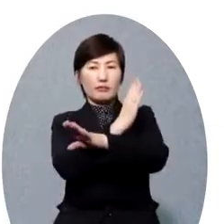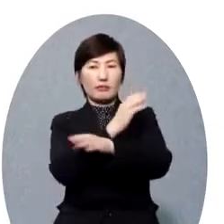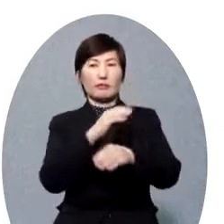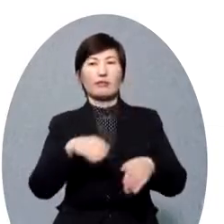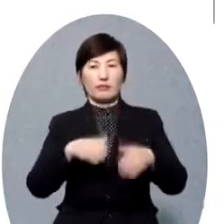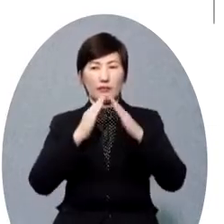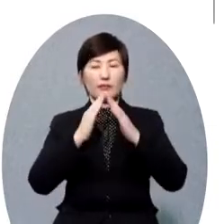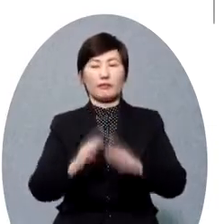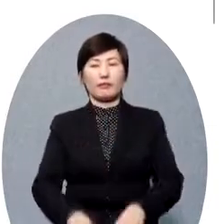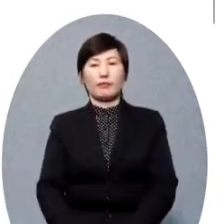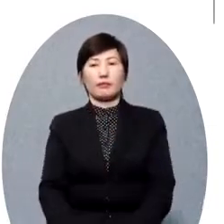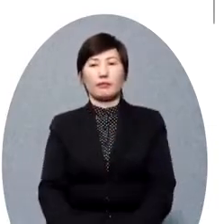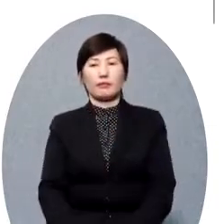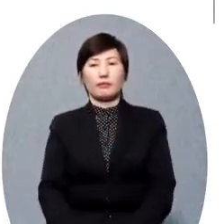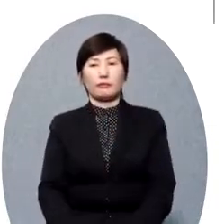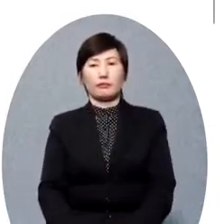гарапага байгуулъя.